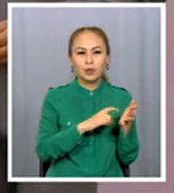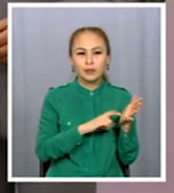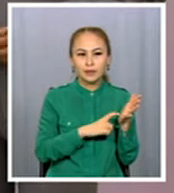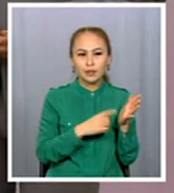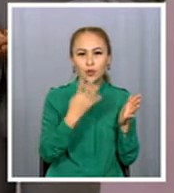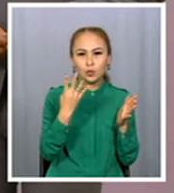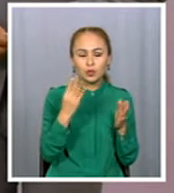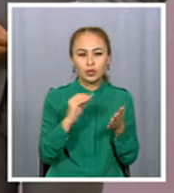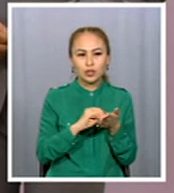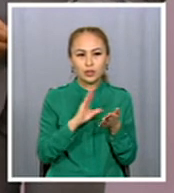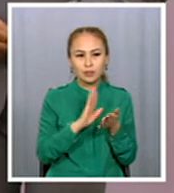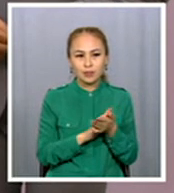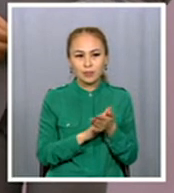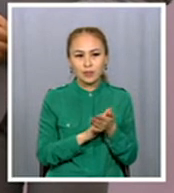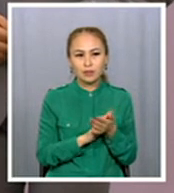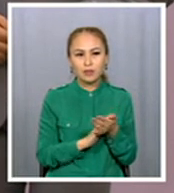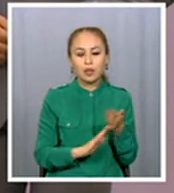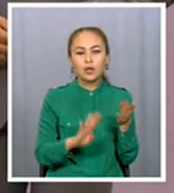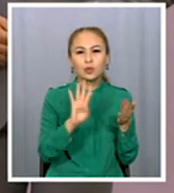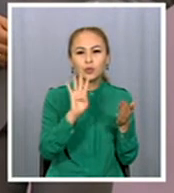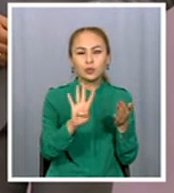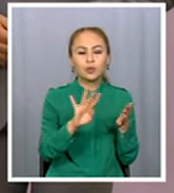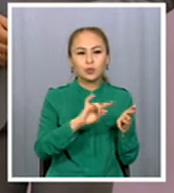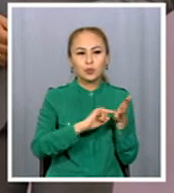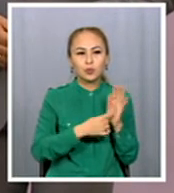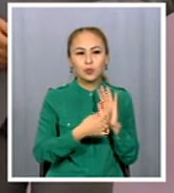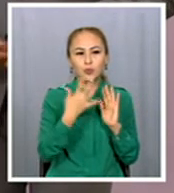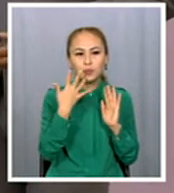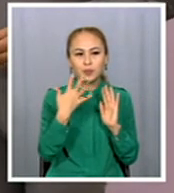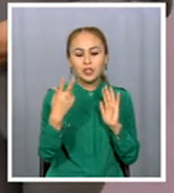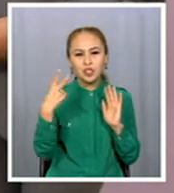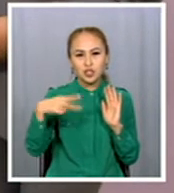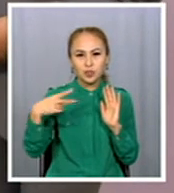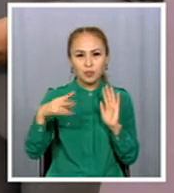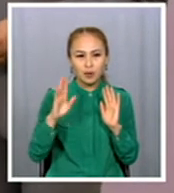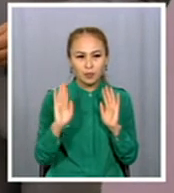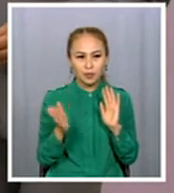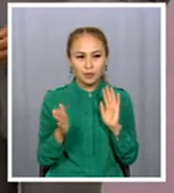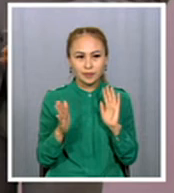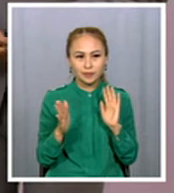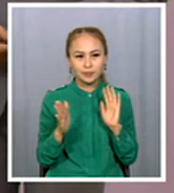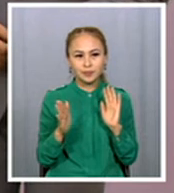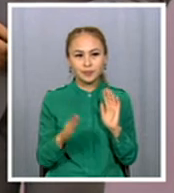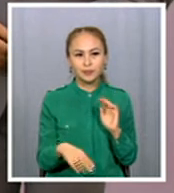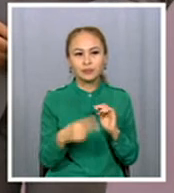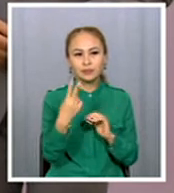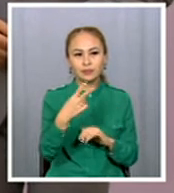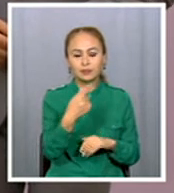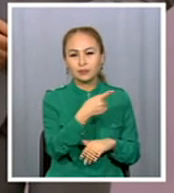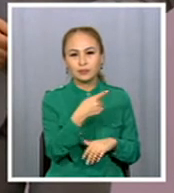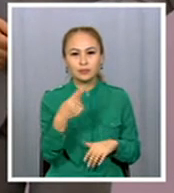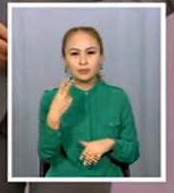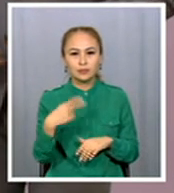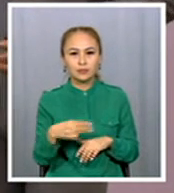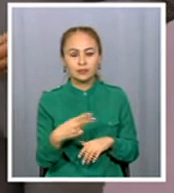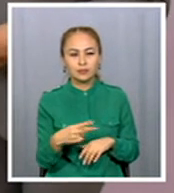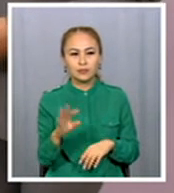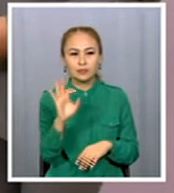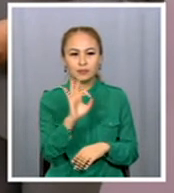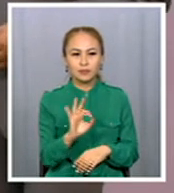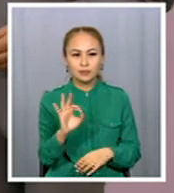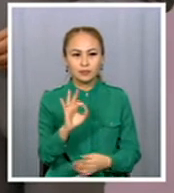жазамыз. 4 мен 5-тің көбейтіндісі 20-ға тең. Ал 20 мен 20-ның